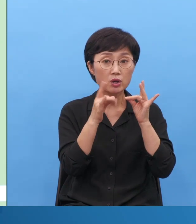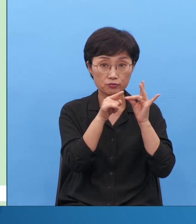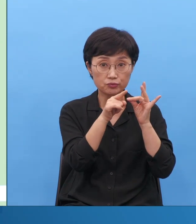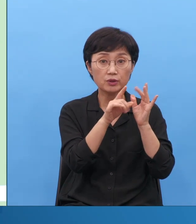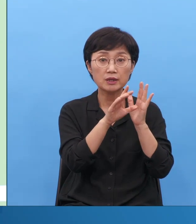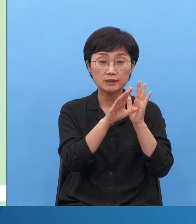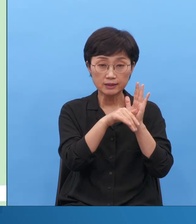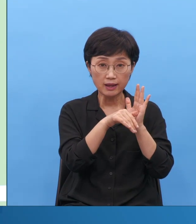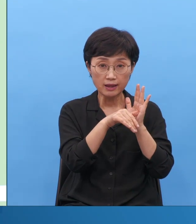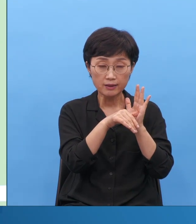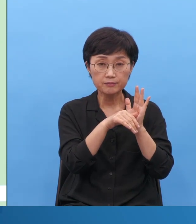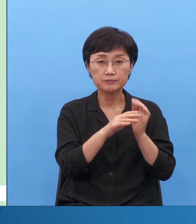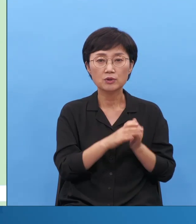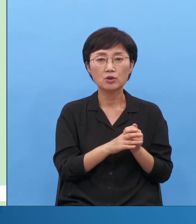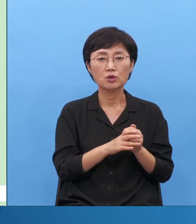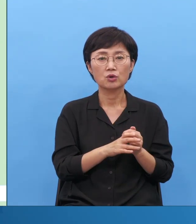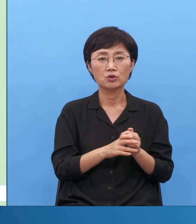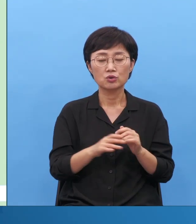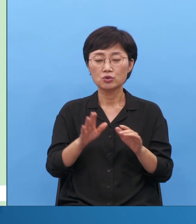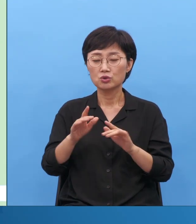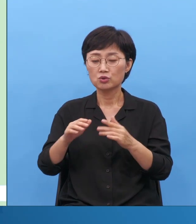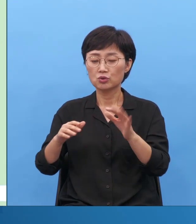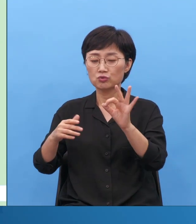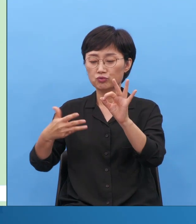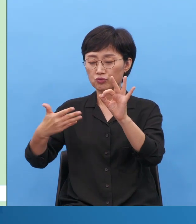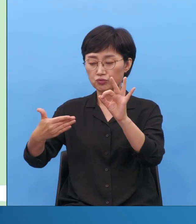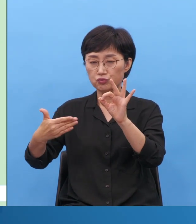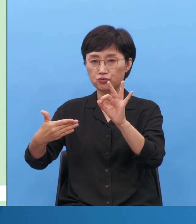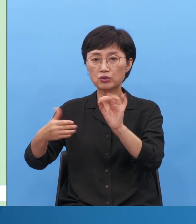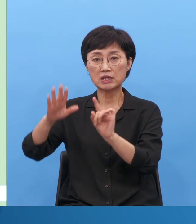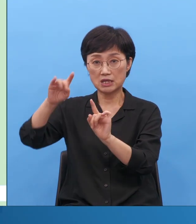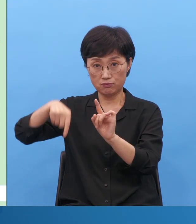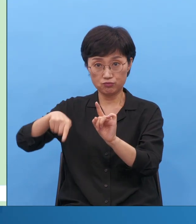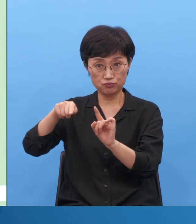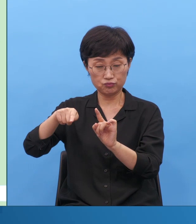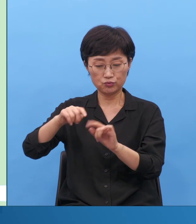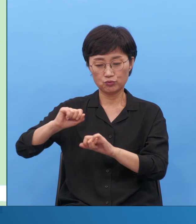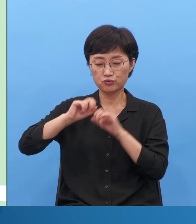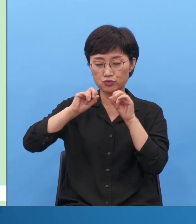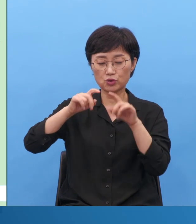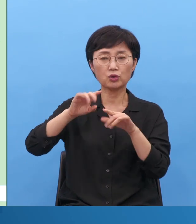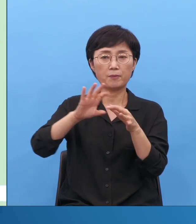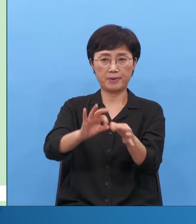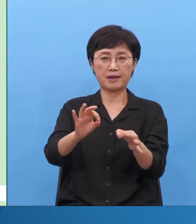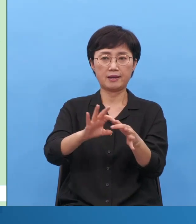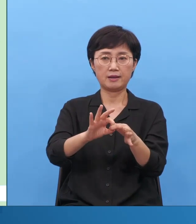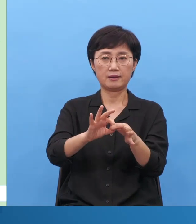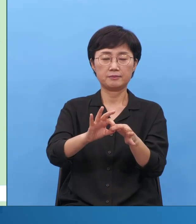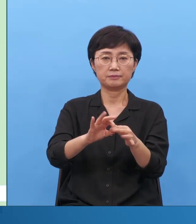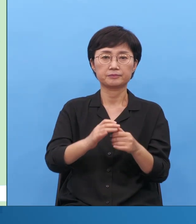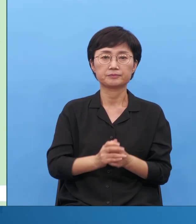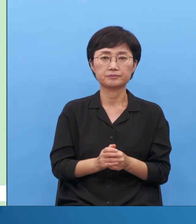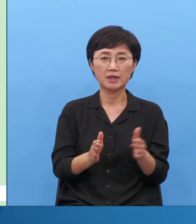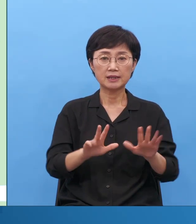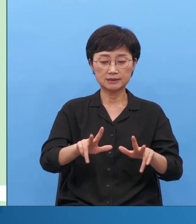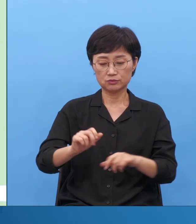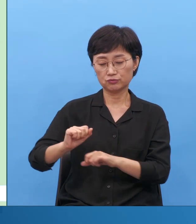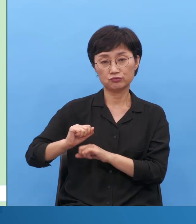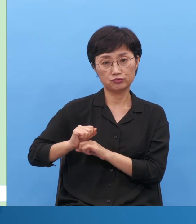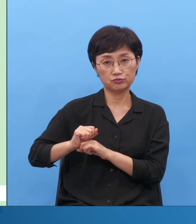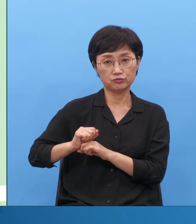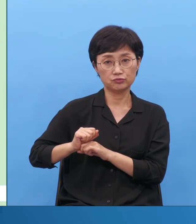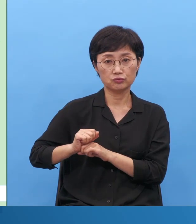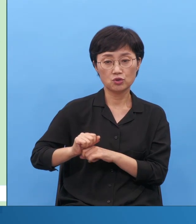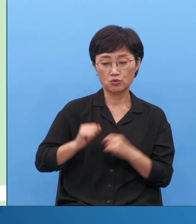전도학, 핵심 예배, 9일 주일 일부 예배를 군선교대회 예배로 드립니다. 현역 군인,